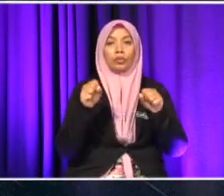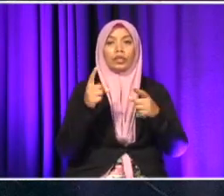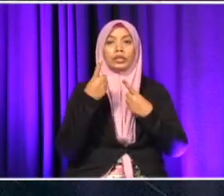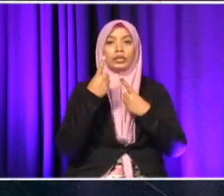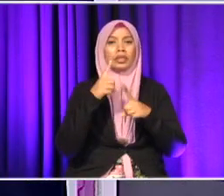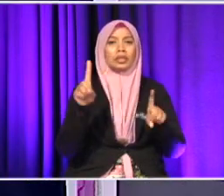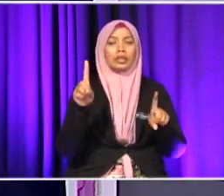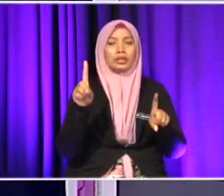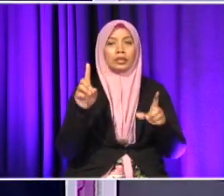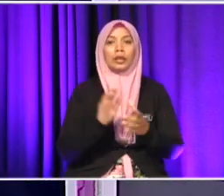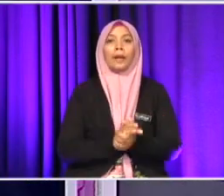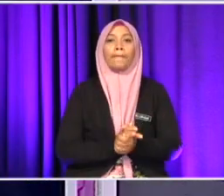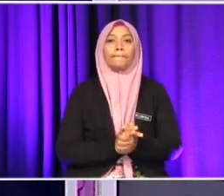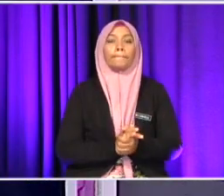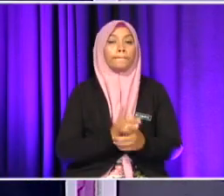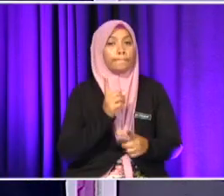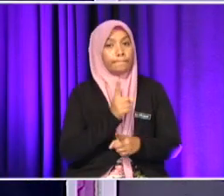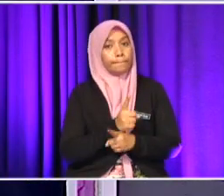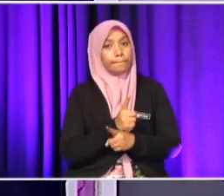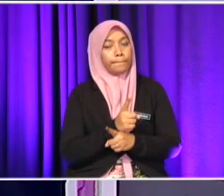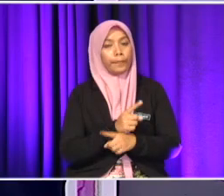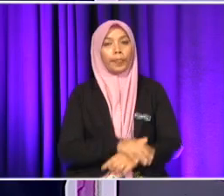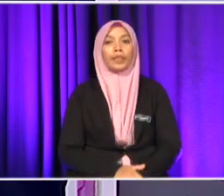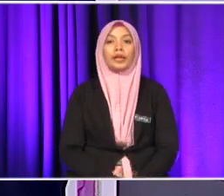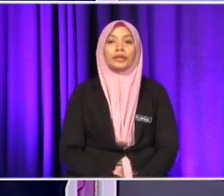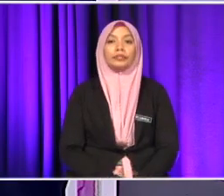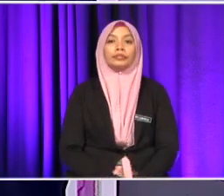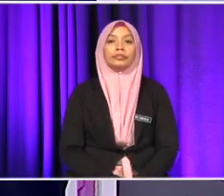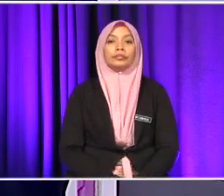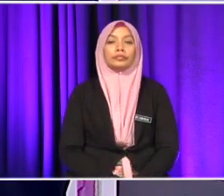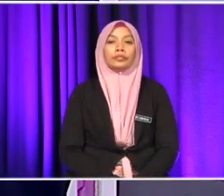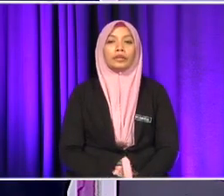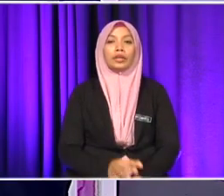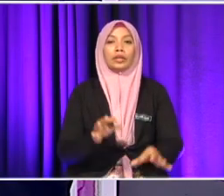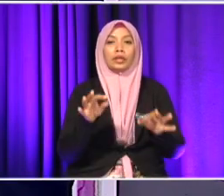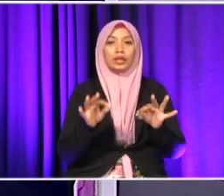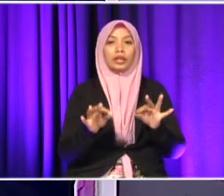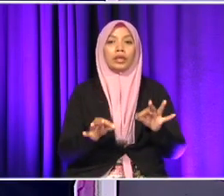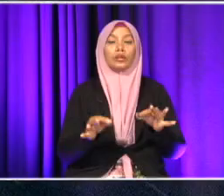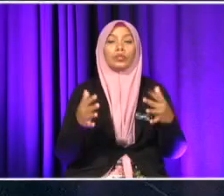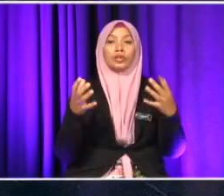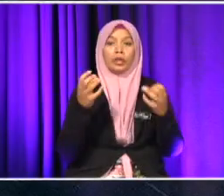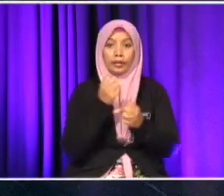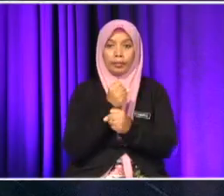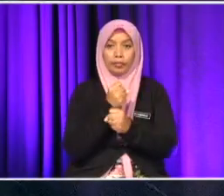itu ee memenuhi eee pemakahan dia akan dapat mereka penuh lebih banyak